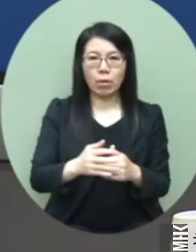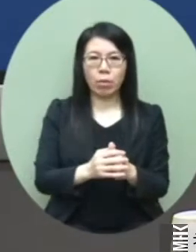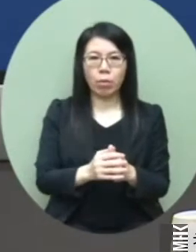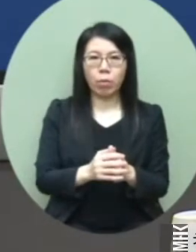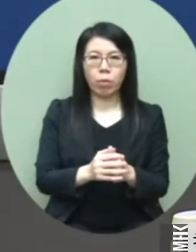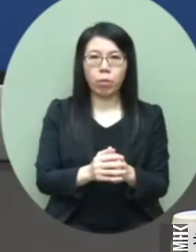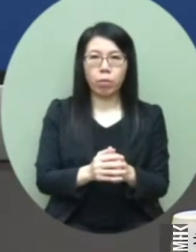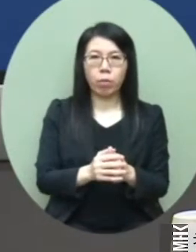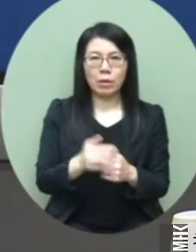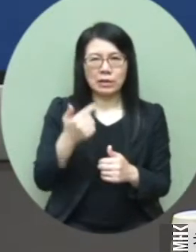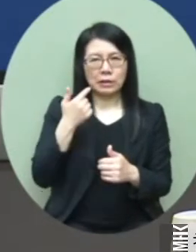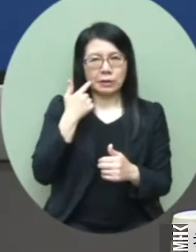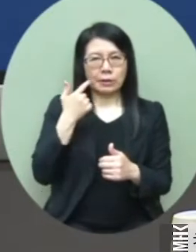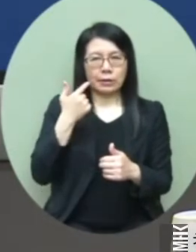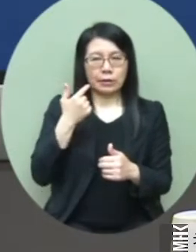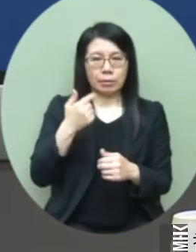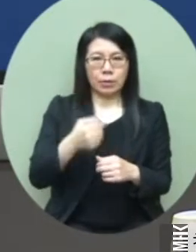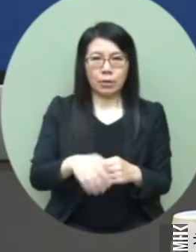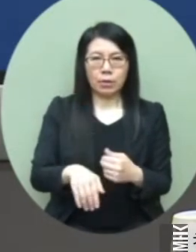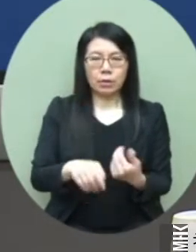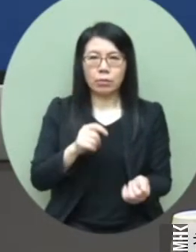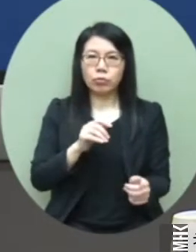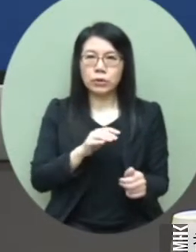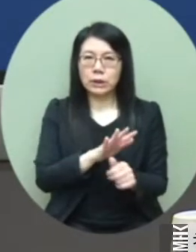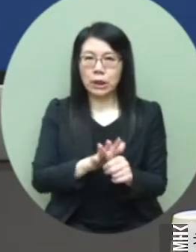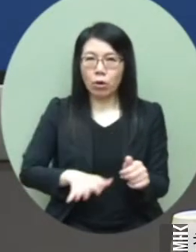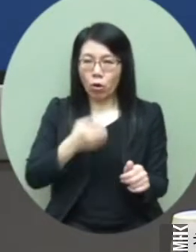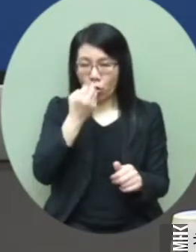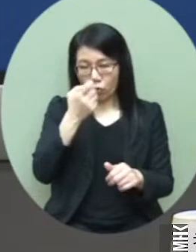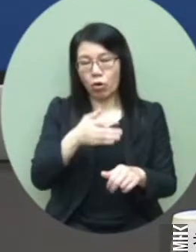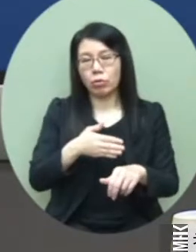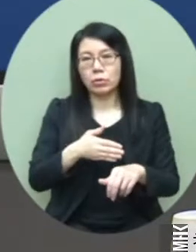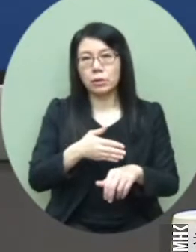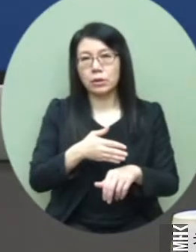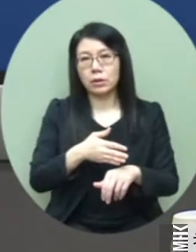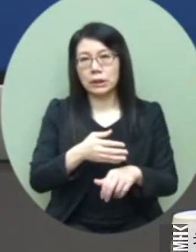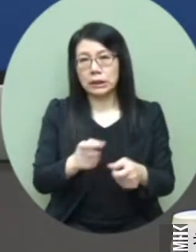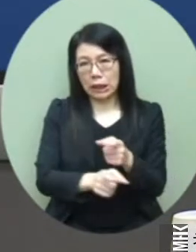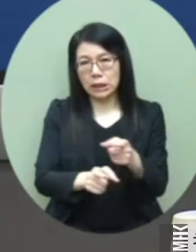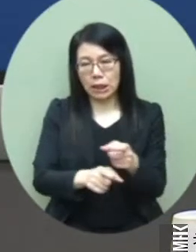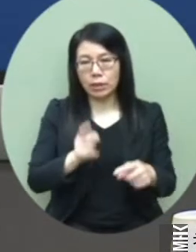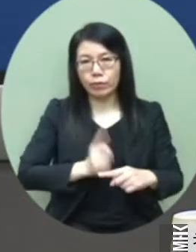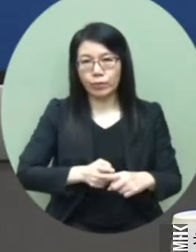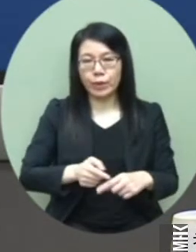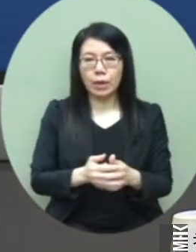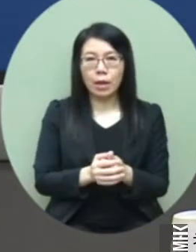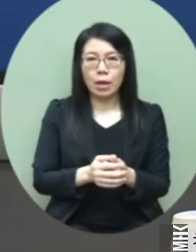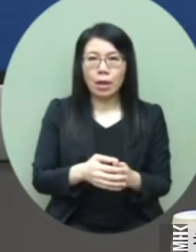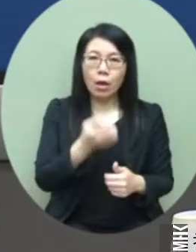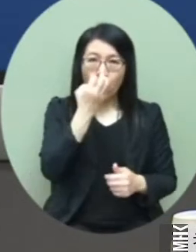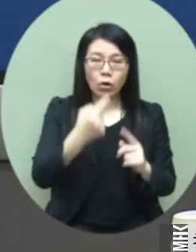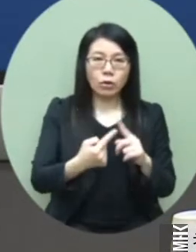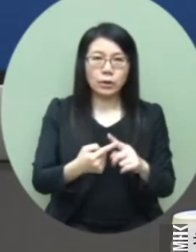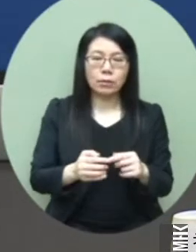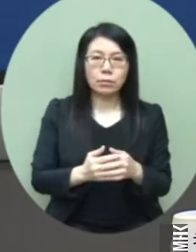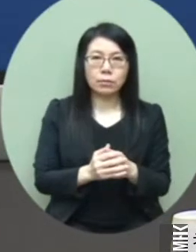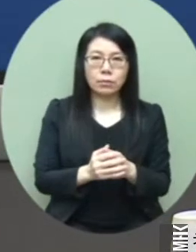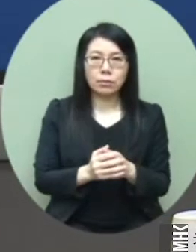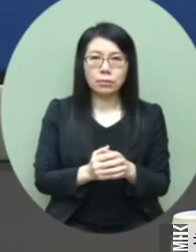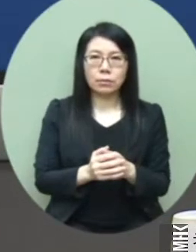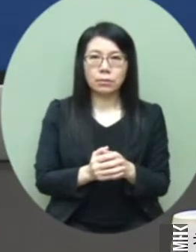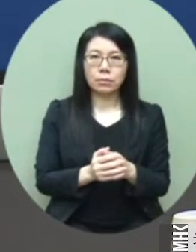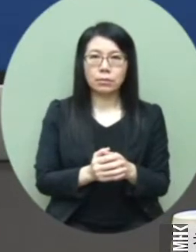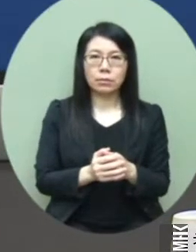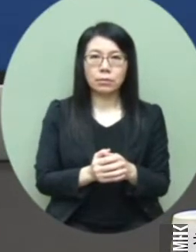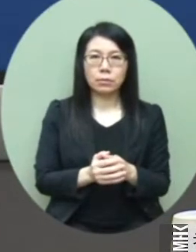的社会经济的影响很大。对于香港的市民，他能不能在这个坚